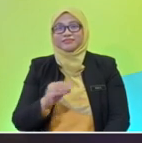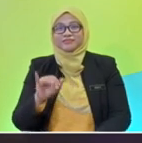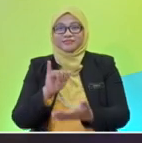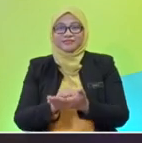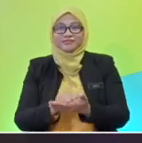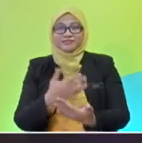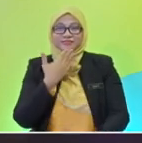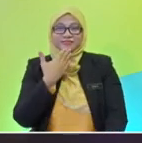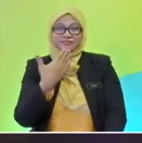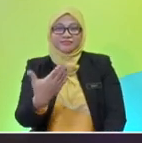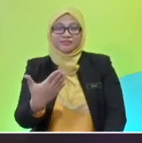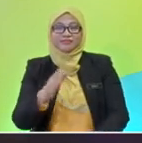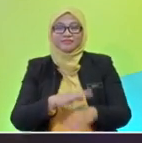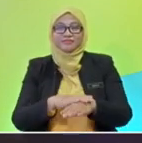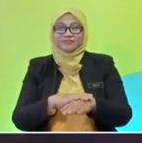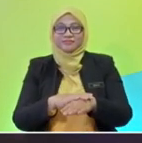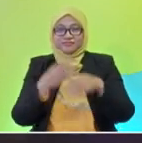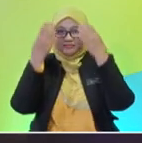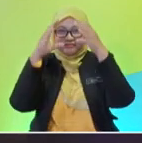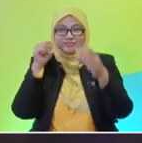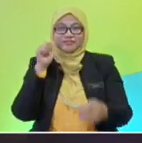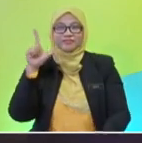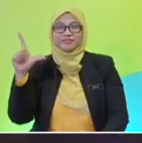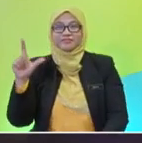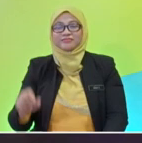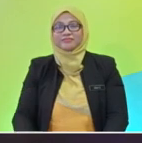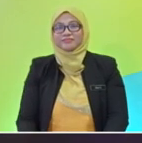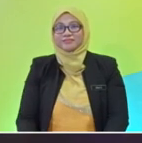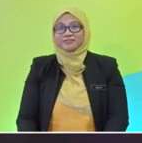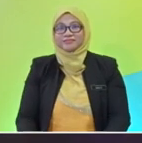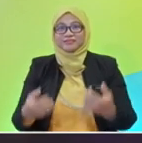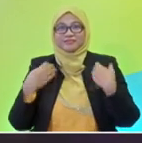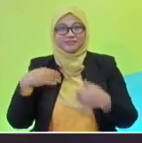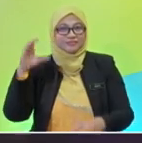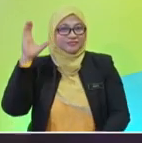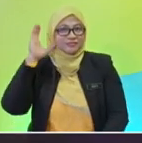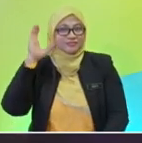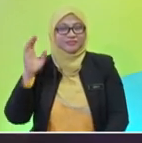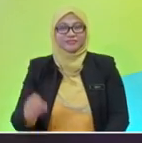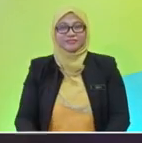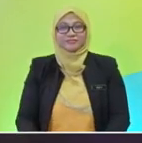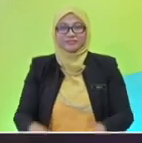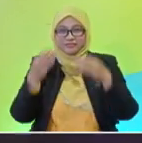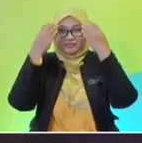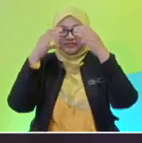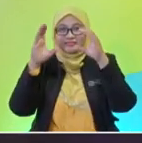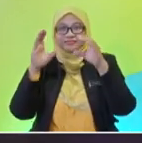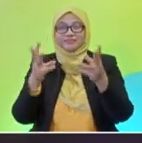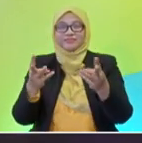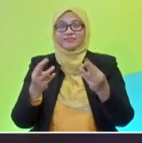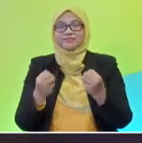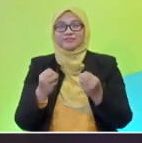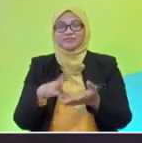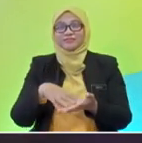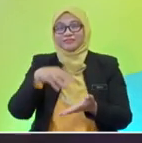terima kasih kepada guru kita iaitu Cikgu Alfian. Tapi kan sebenarnya saya ada dengar murid-murid di rumah kata, "Cikgu, saya nak belajar dengan